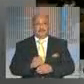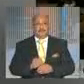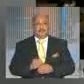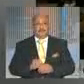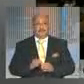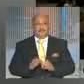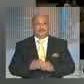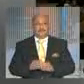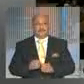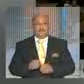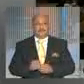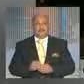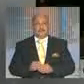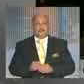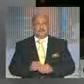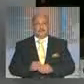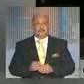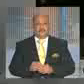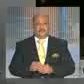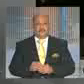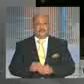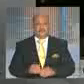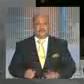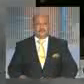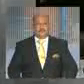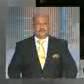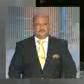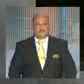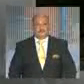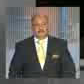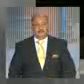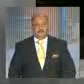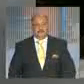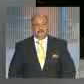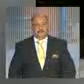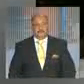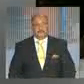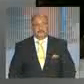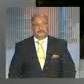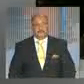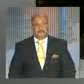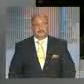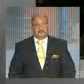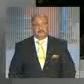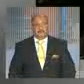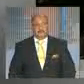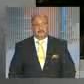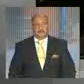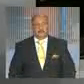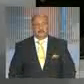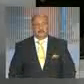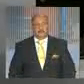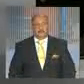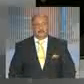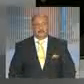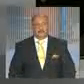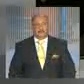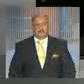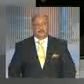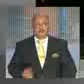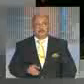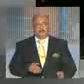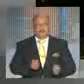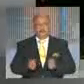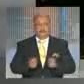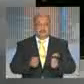مهرجان الفرجة الحية بقفصة. العرض هذا مجهول خصيصا باش نعرفوا موسيقى ربما جمهور صغير ما